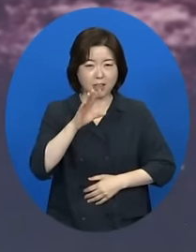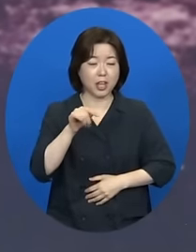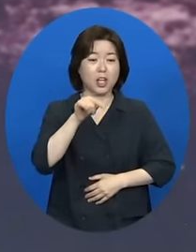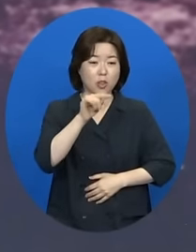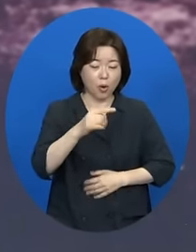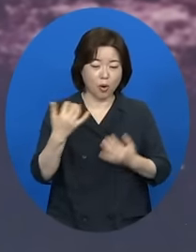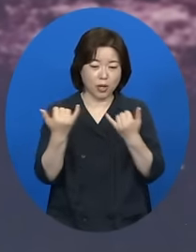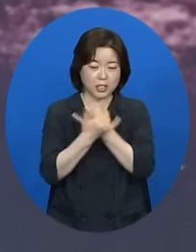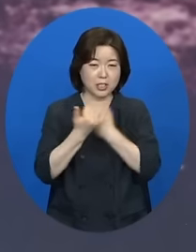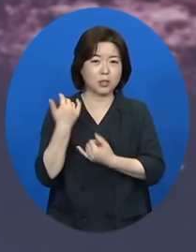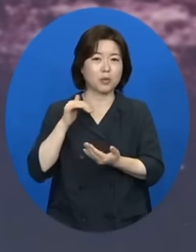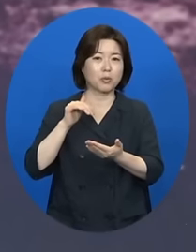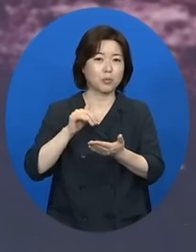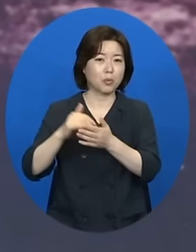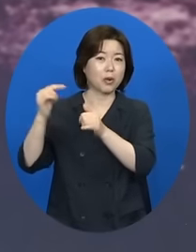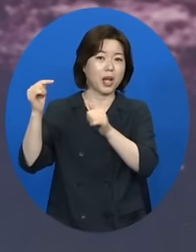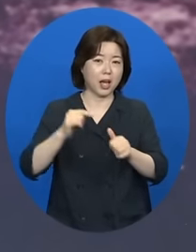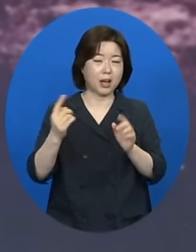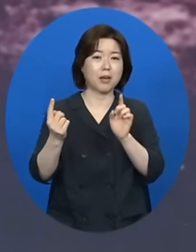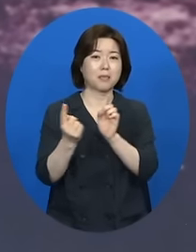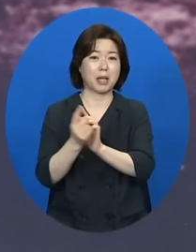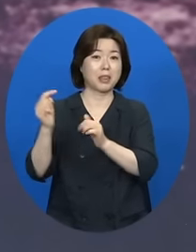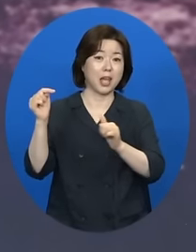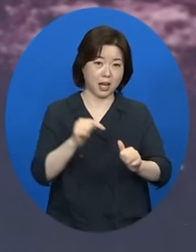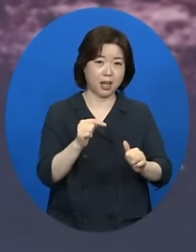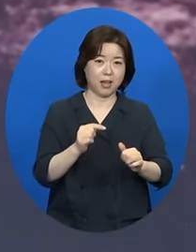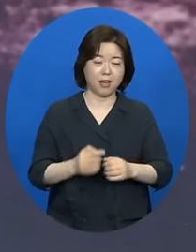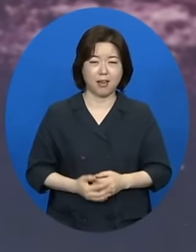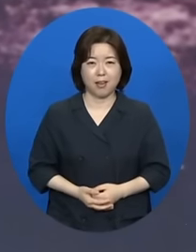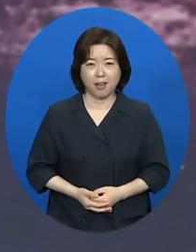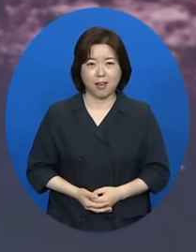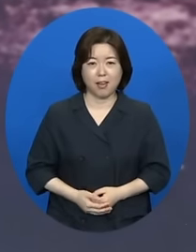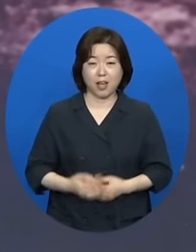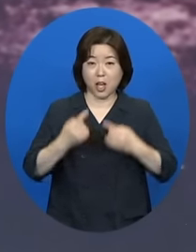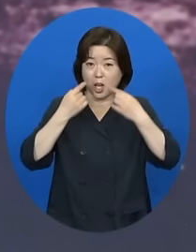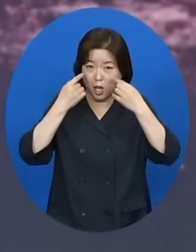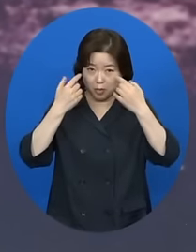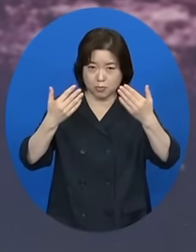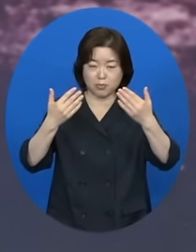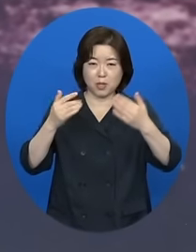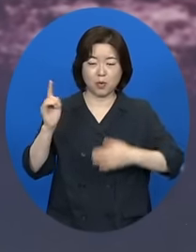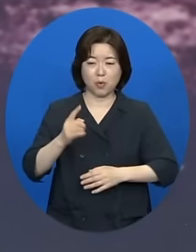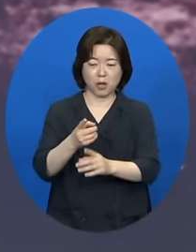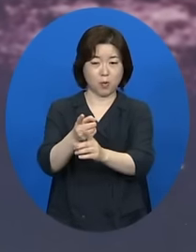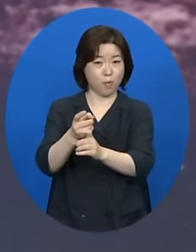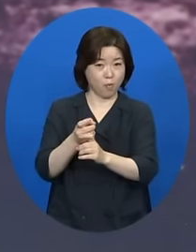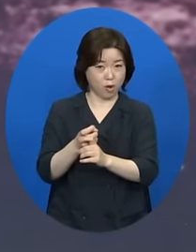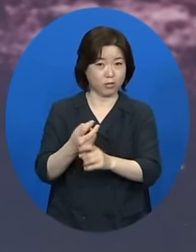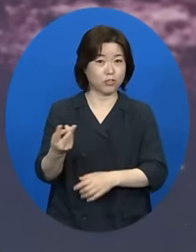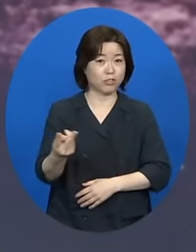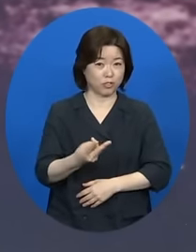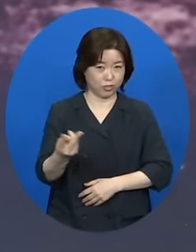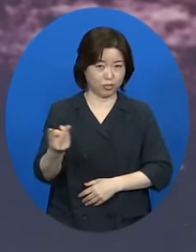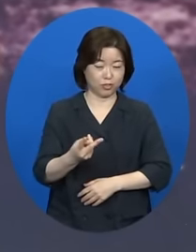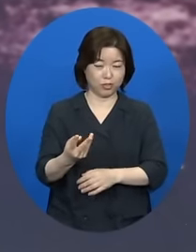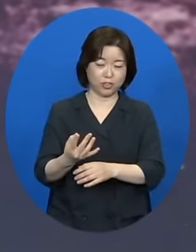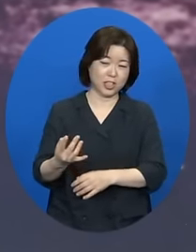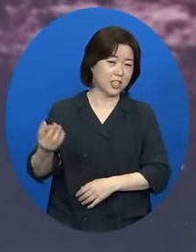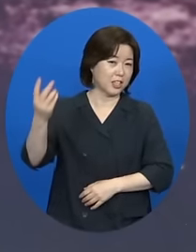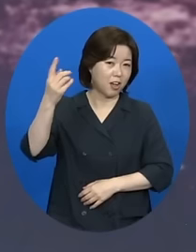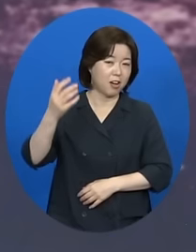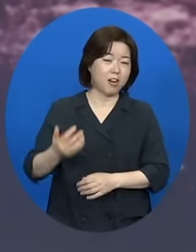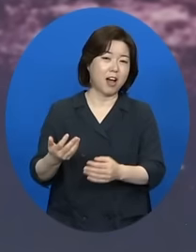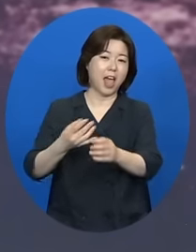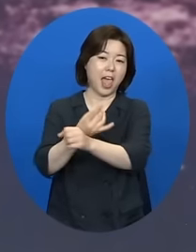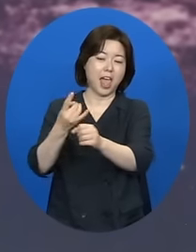친족에게로 돌아가라, 만나라고 하시는 것이죠. 분명 원수된 이 형 에서의 관계를 모른